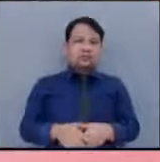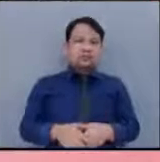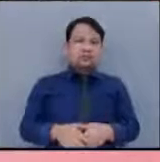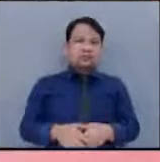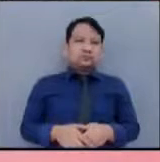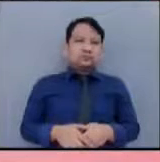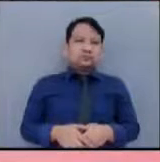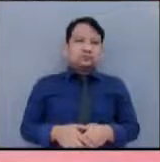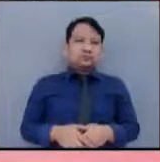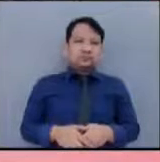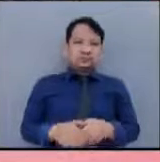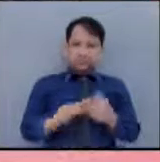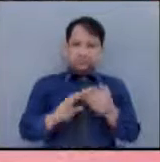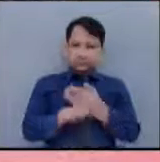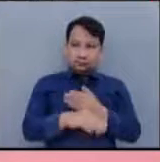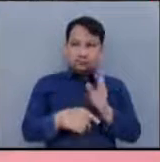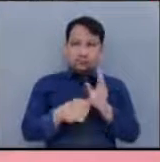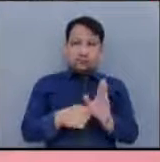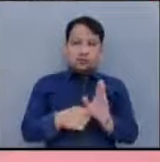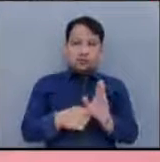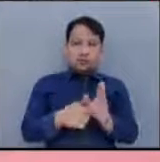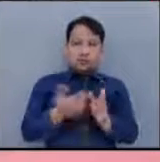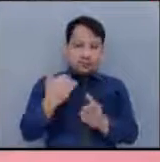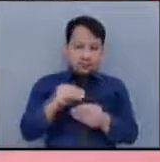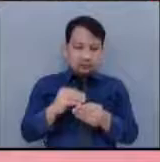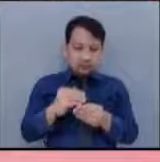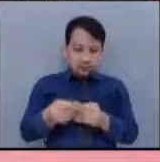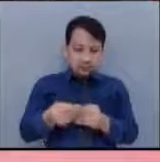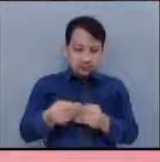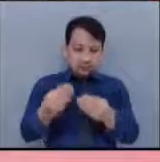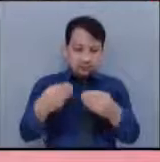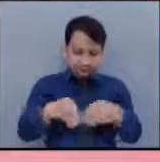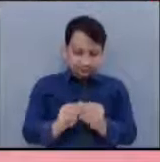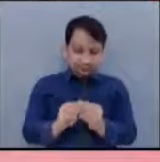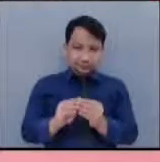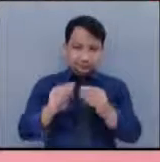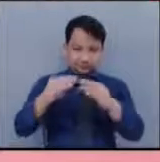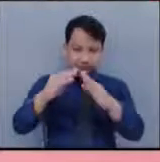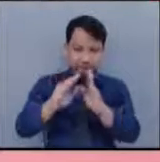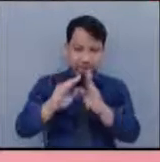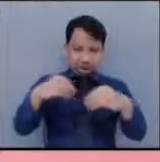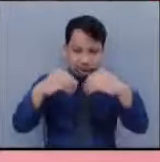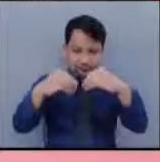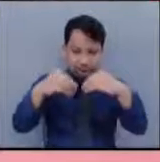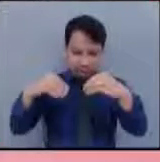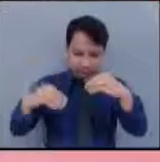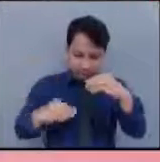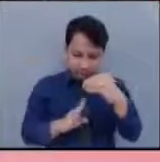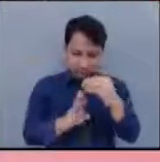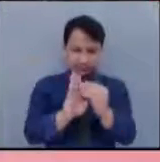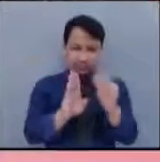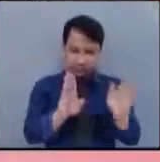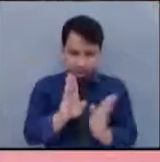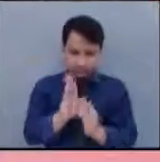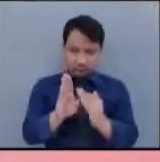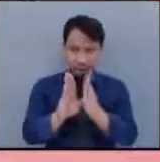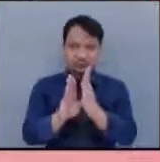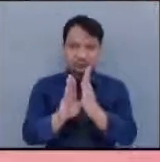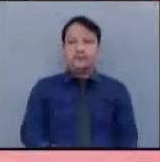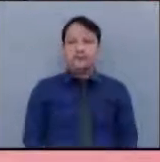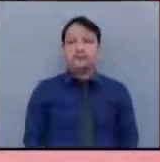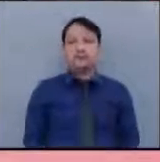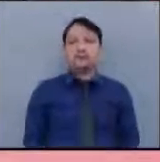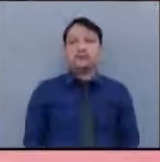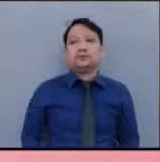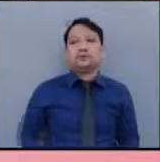ibalik itong muli sa dati saka ito itupi sa paloob. So mula dyan, dito sa marka, bubuo tayo ng